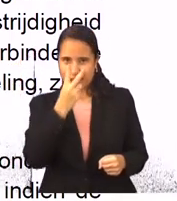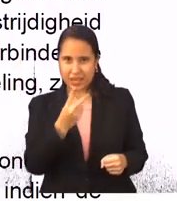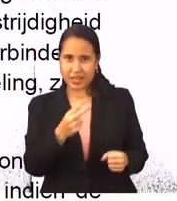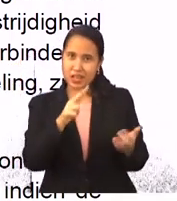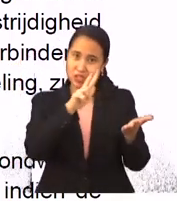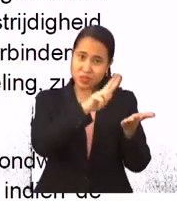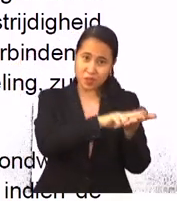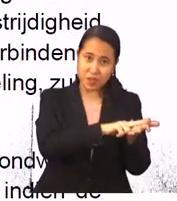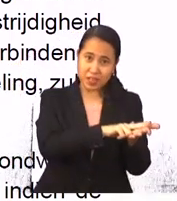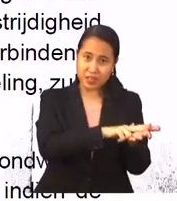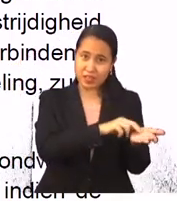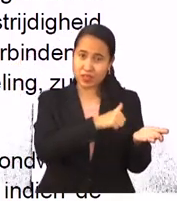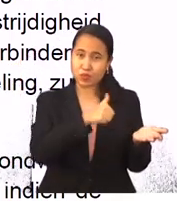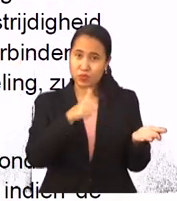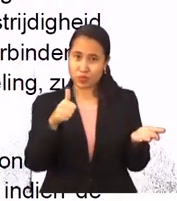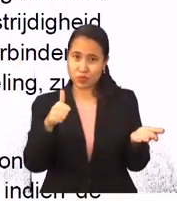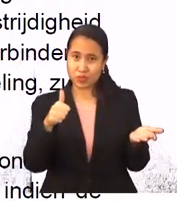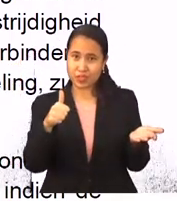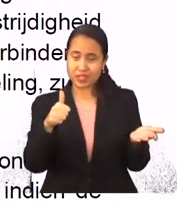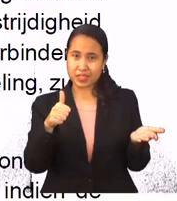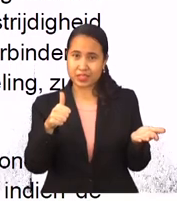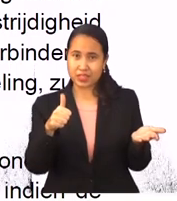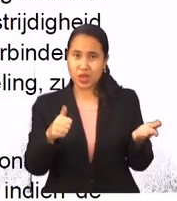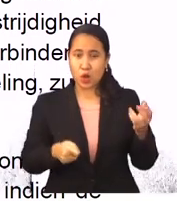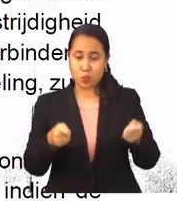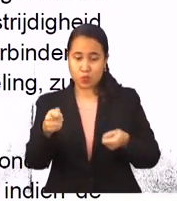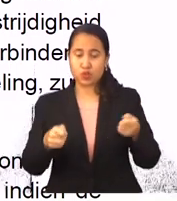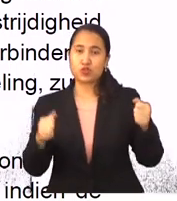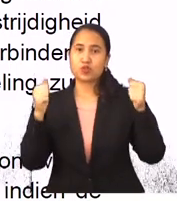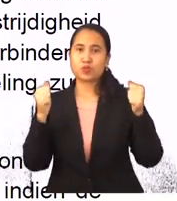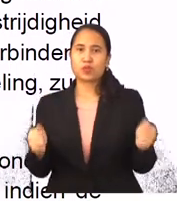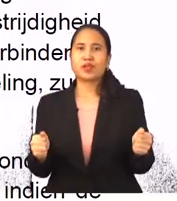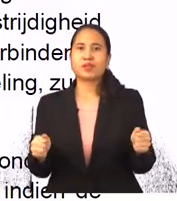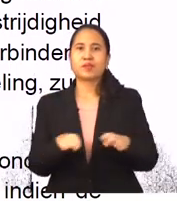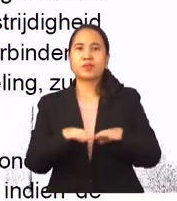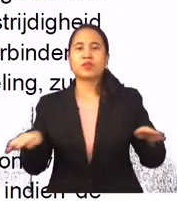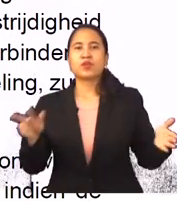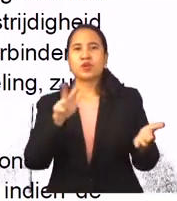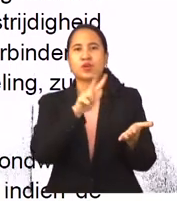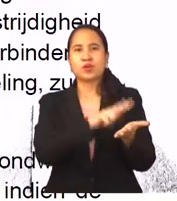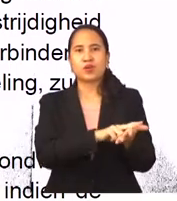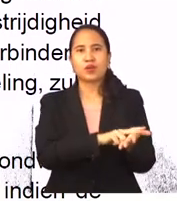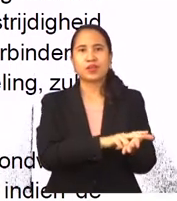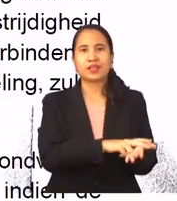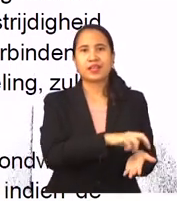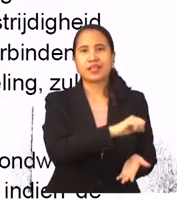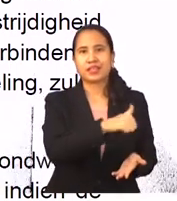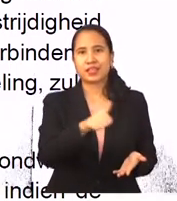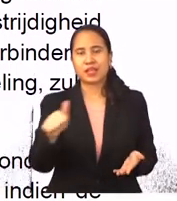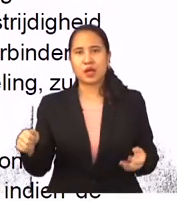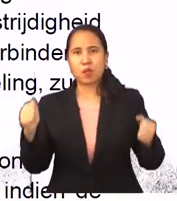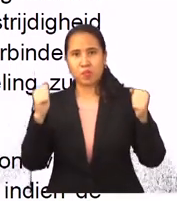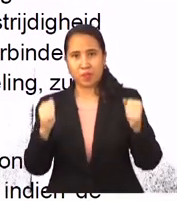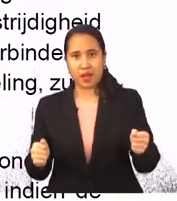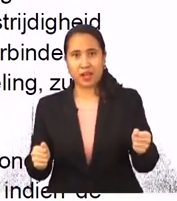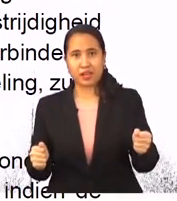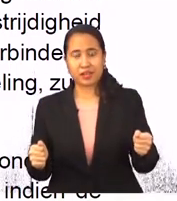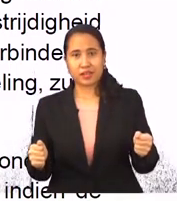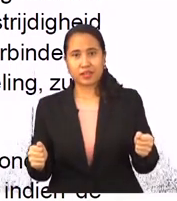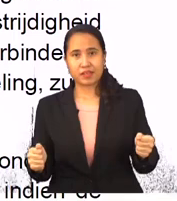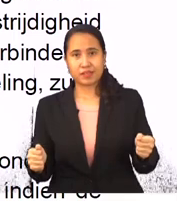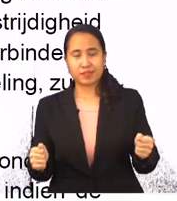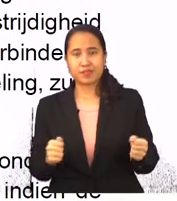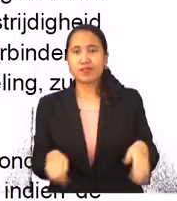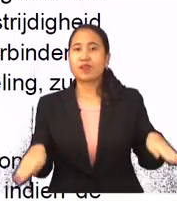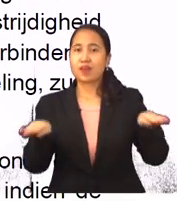gedeelte daarvan, of het bestuursbesluit met de grondwet of met ieder verbindende bepalingen van een verdrag, en